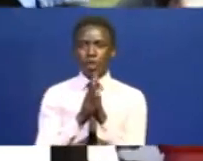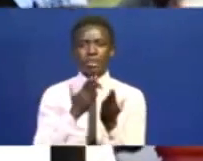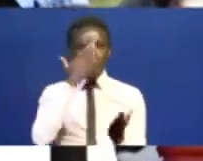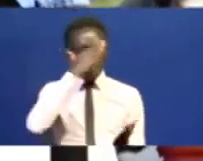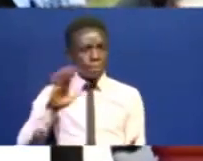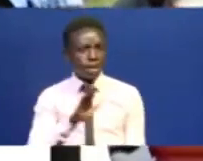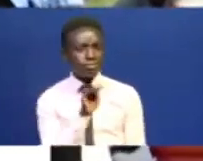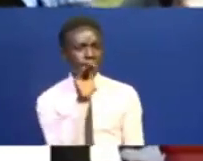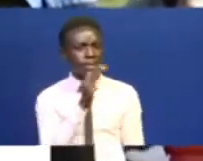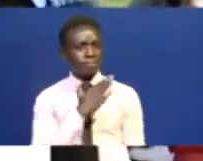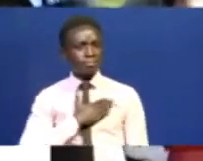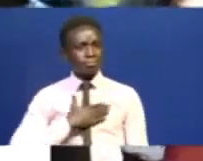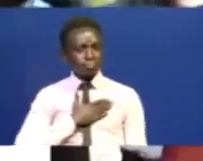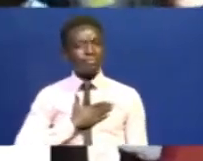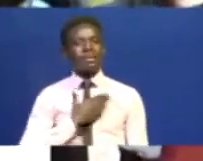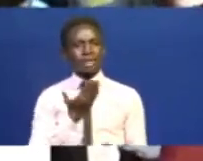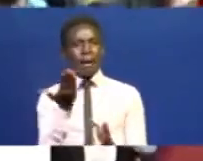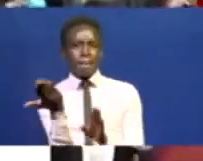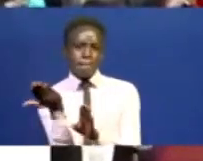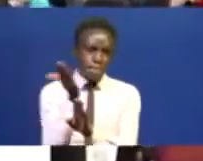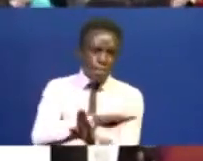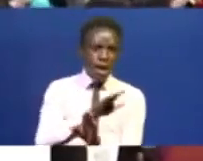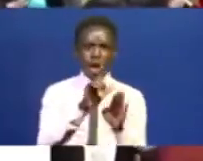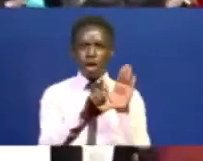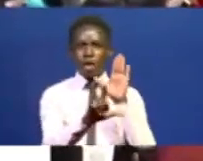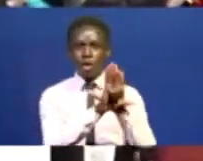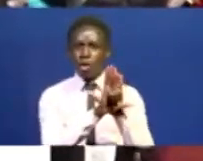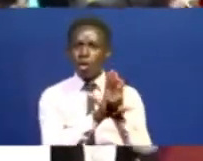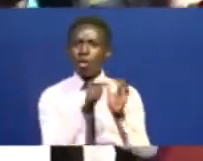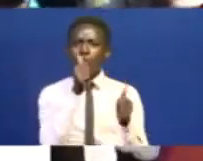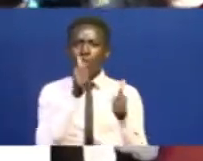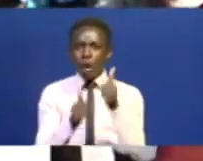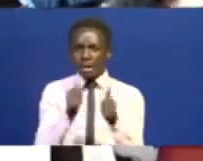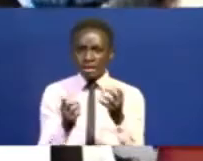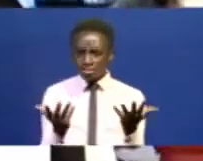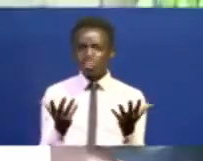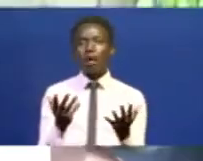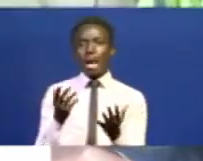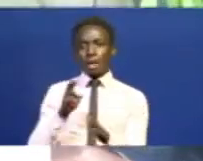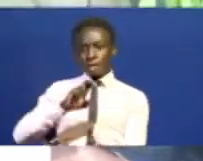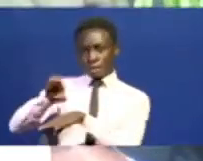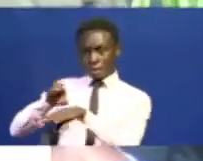rudisheni sheria ile ya kuhakikisha kwamba watu ambao wameuliwa na nyoka wamekwisha kufindiwa.